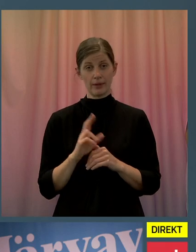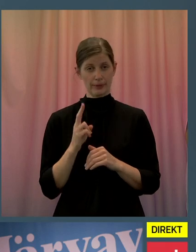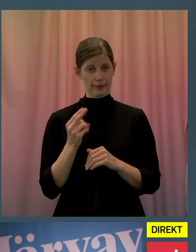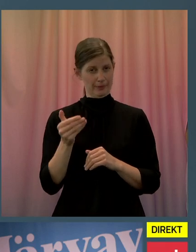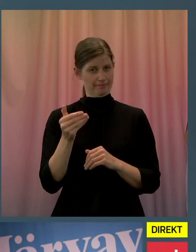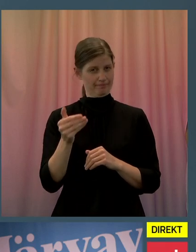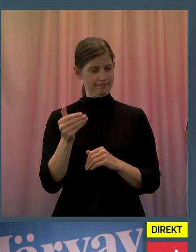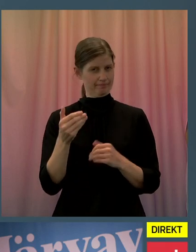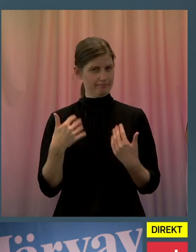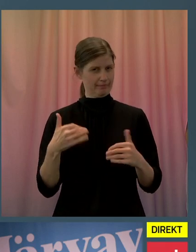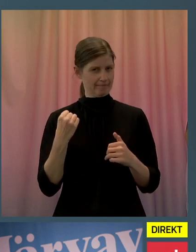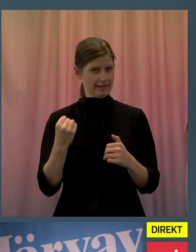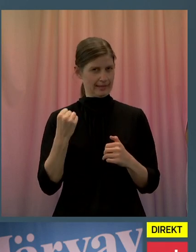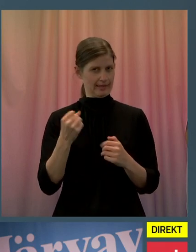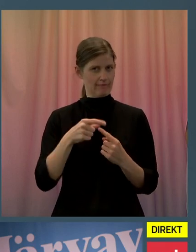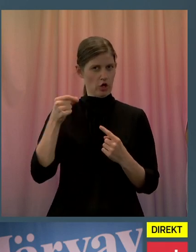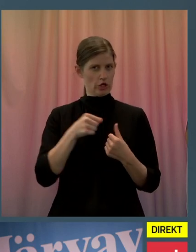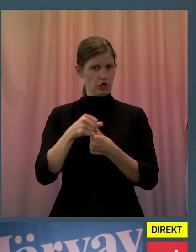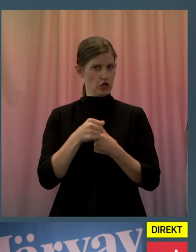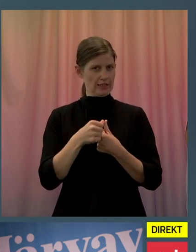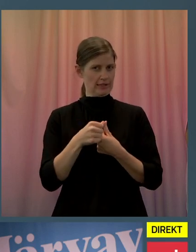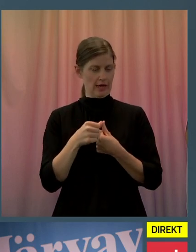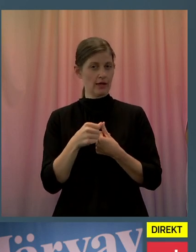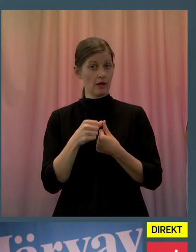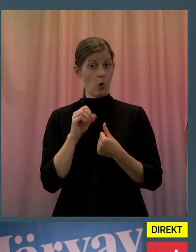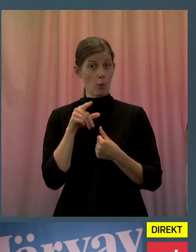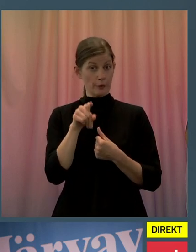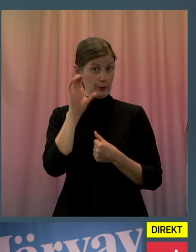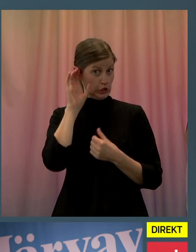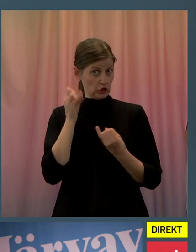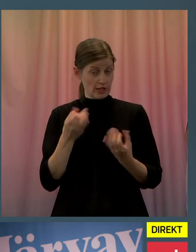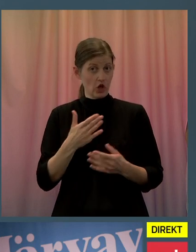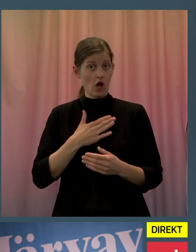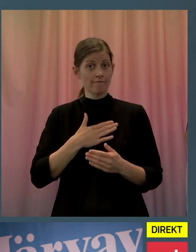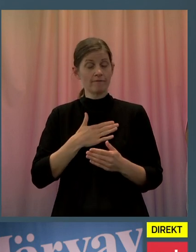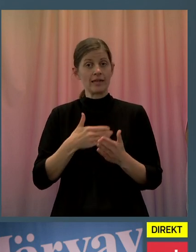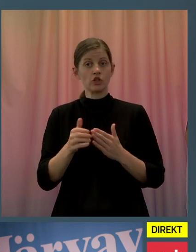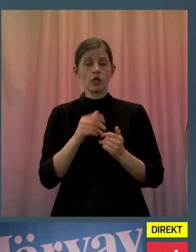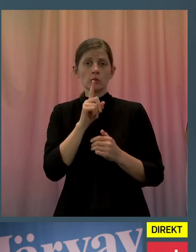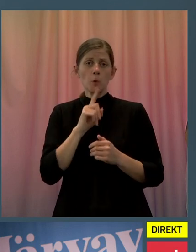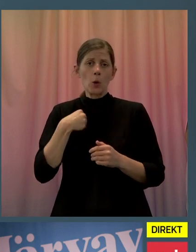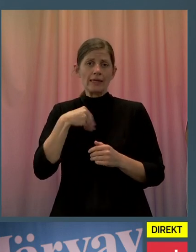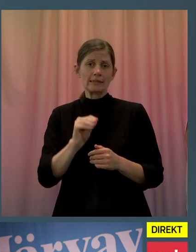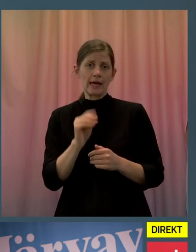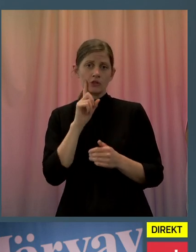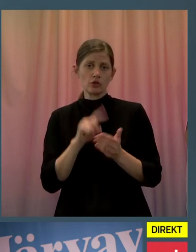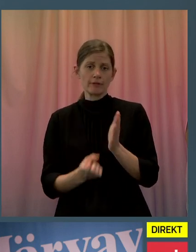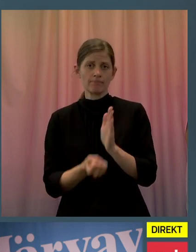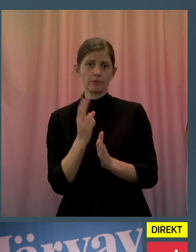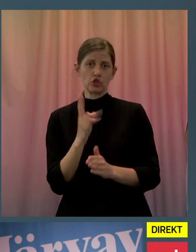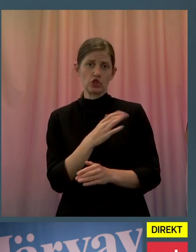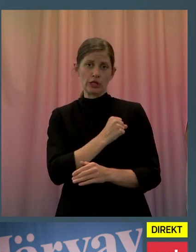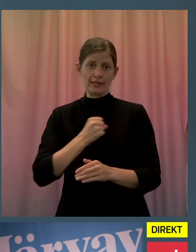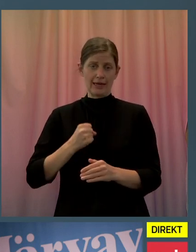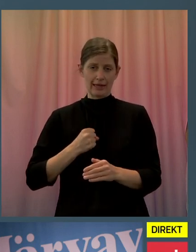historiskt viktig valrörelse framför oss. Om du som lyssnar idag vill göra en liten insats för en ny regering, gå